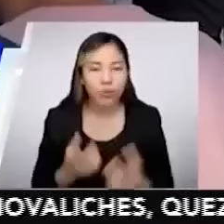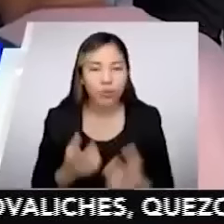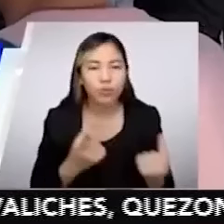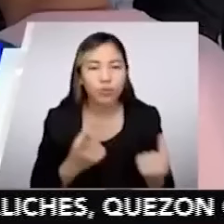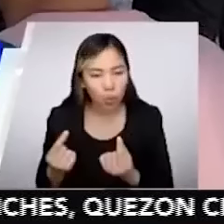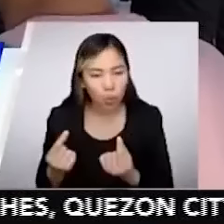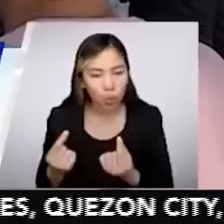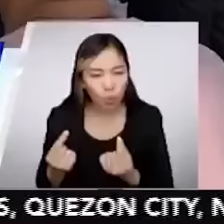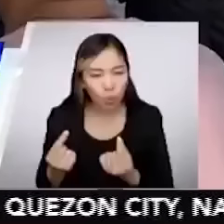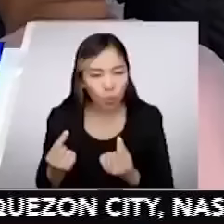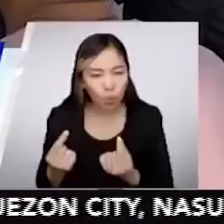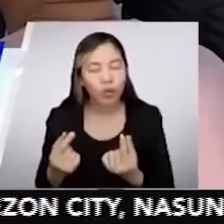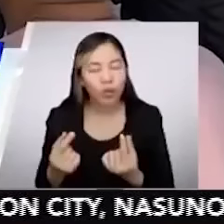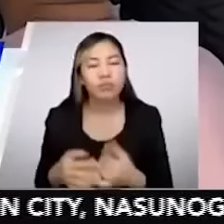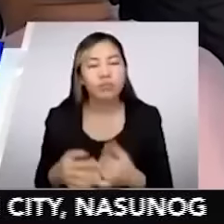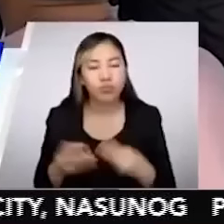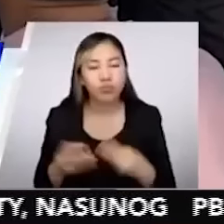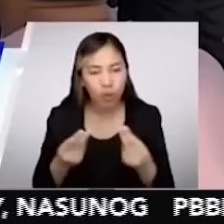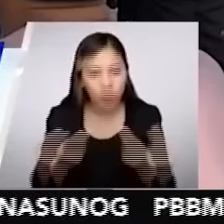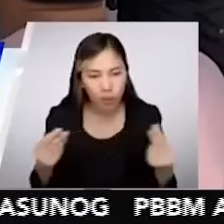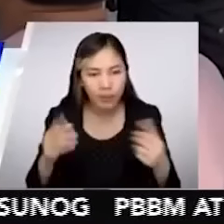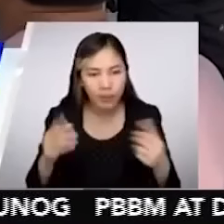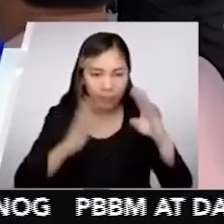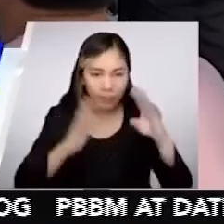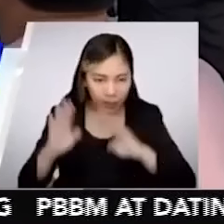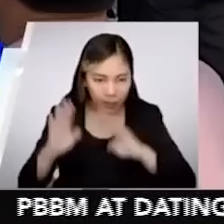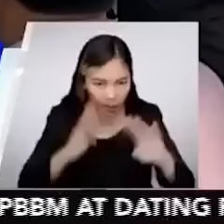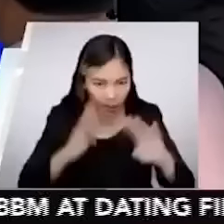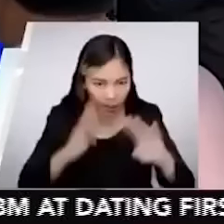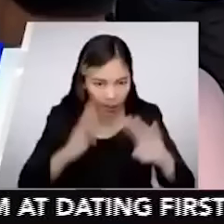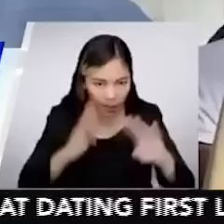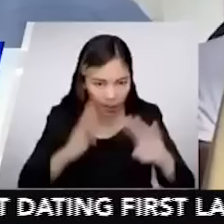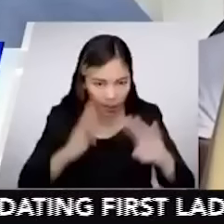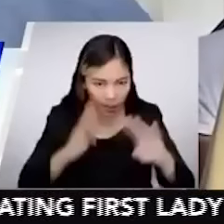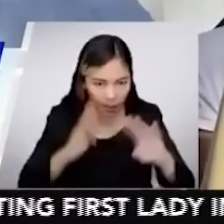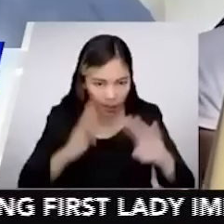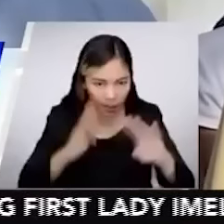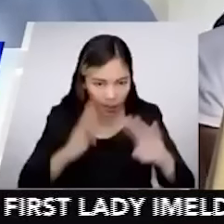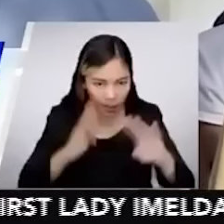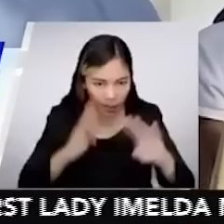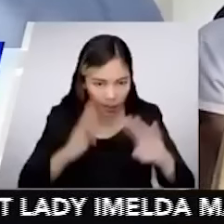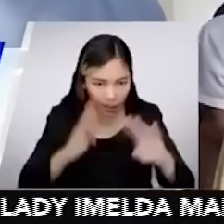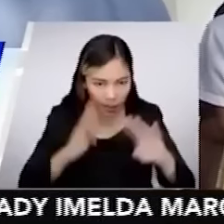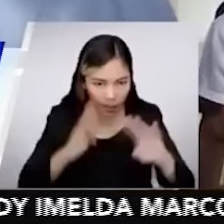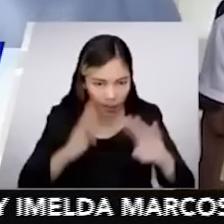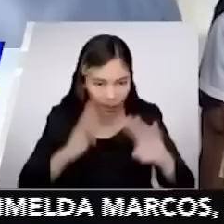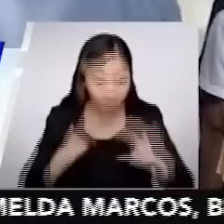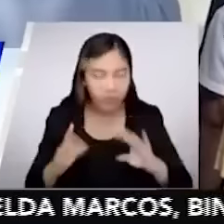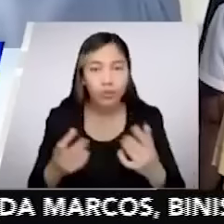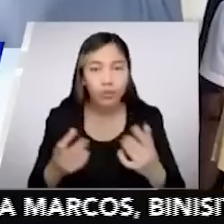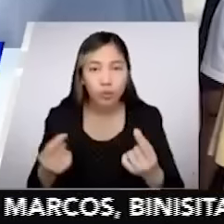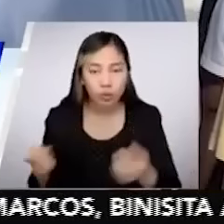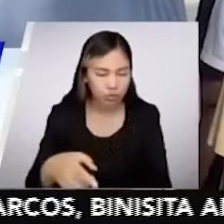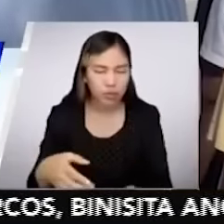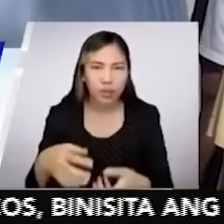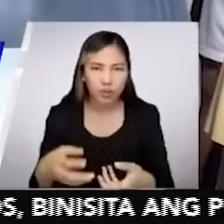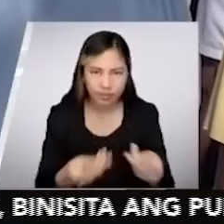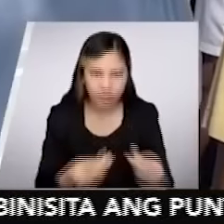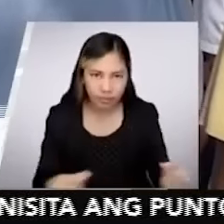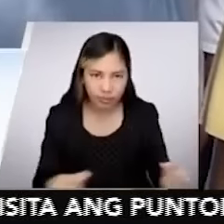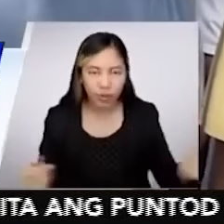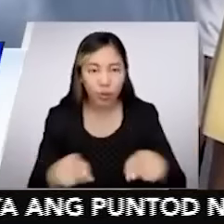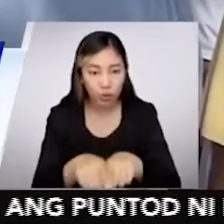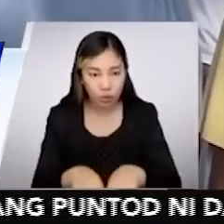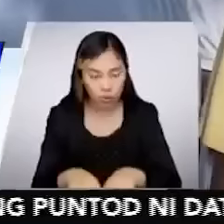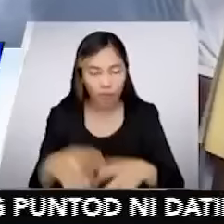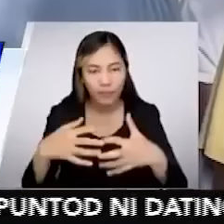baha. Nagpapatambak na at nagpapatayo na rin ang mga bagong apartment type na nicho dito. At kanina rin ay nagdaos dito ng